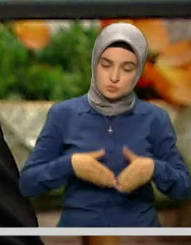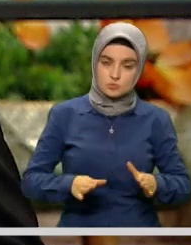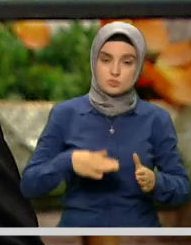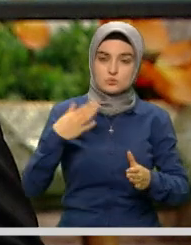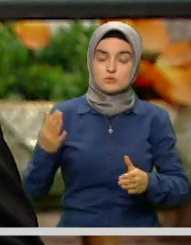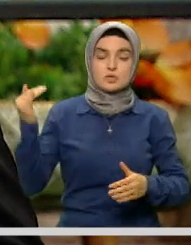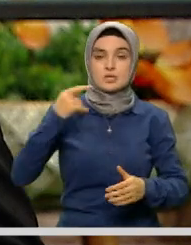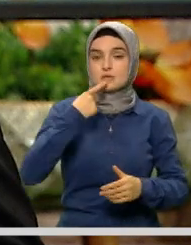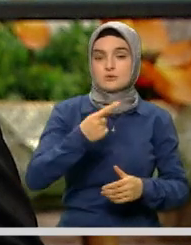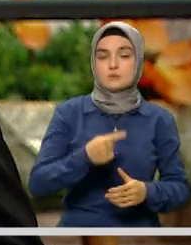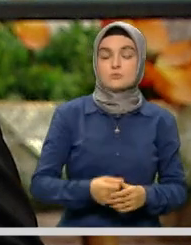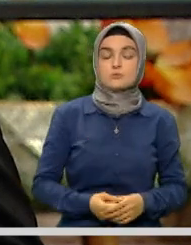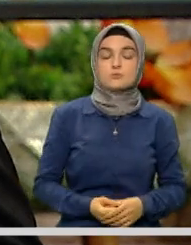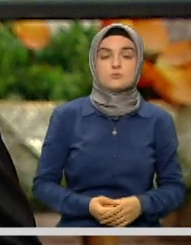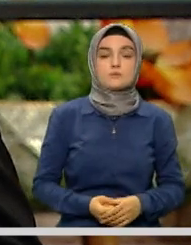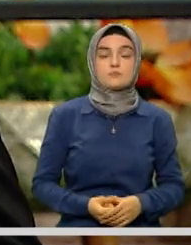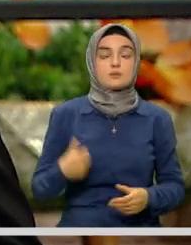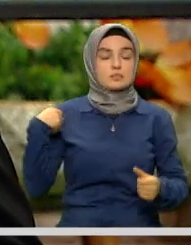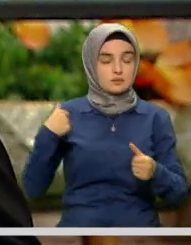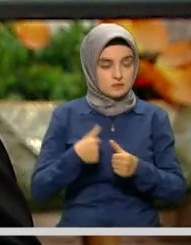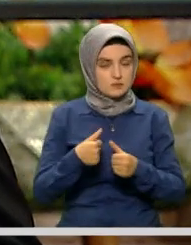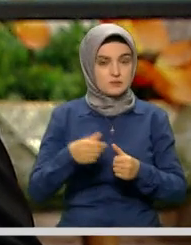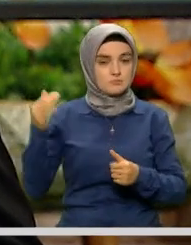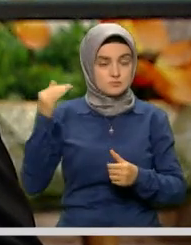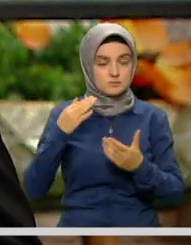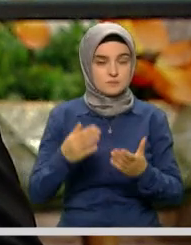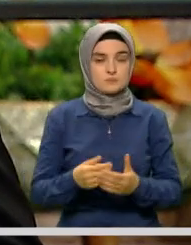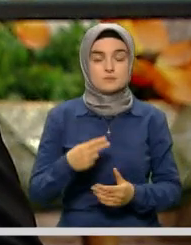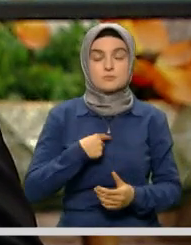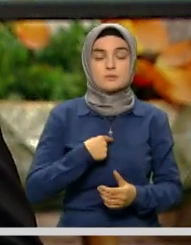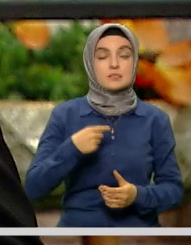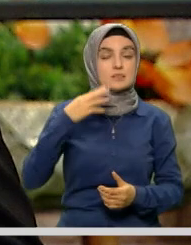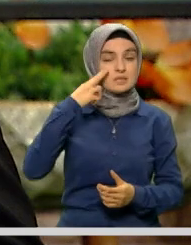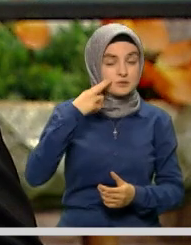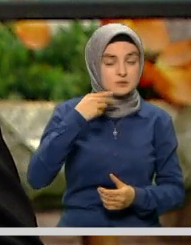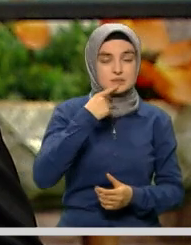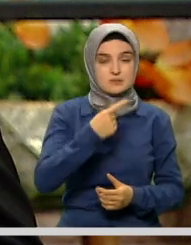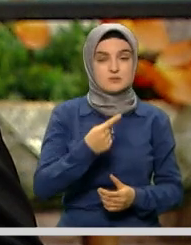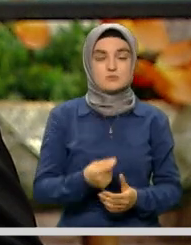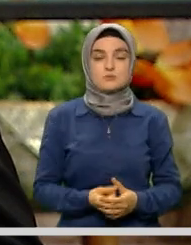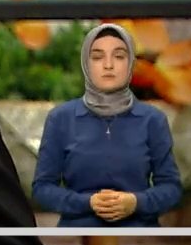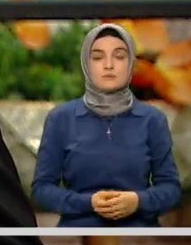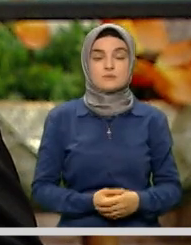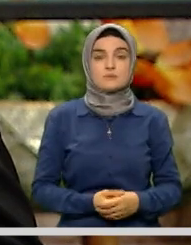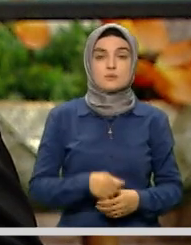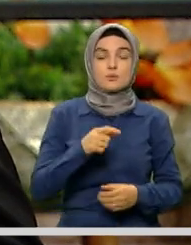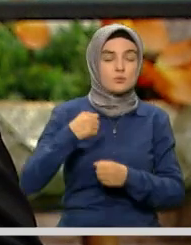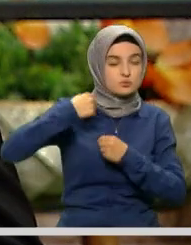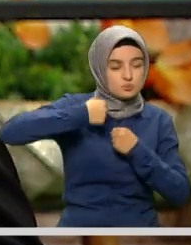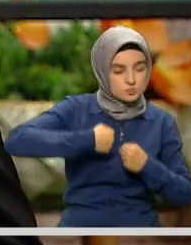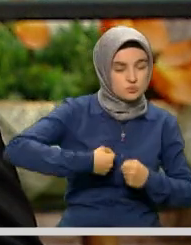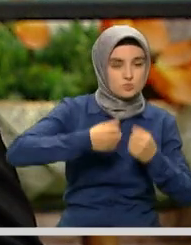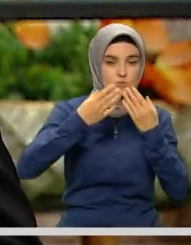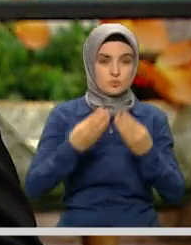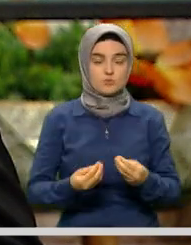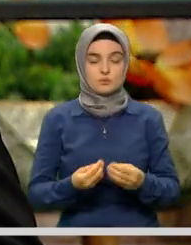doğuruyor geliyor, ondan sonra yine diyor ya Resulallah beni temizle. Ya aynı işte Kâb gibi, yani o yük onda öyle bir yük